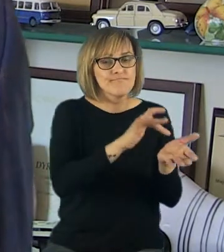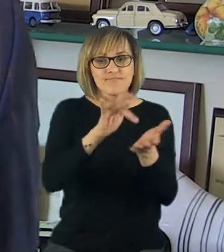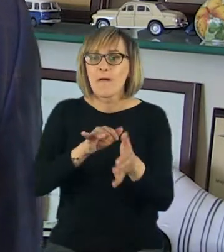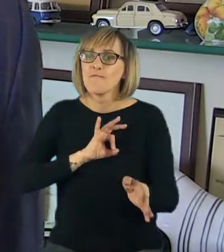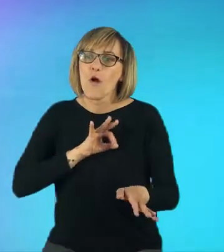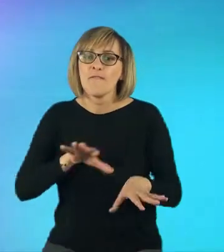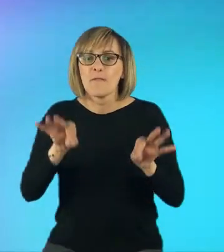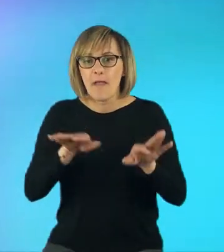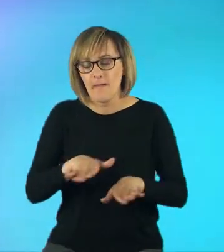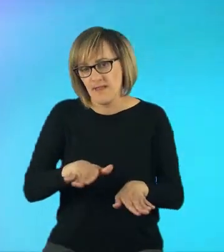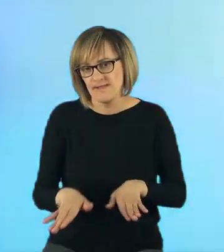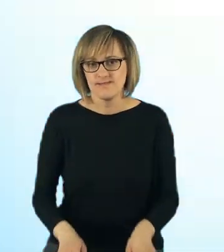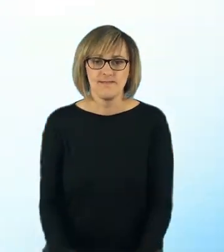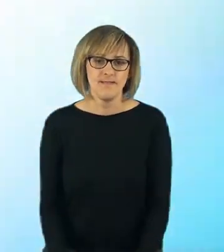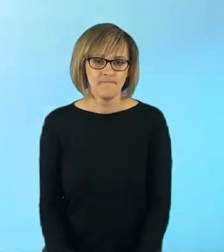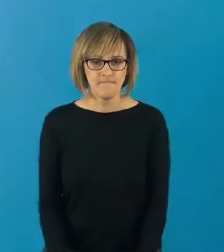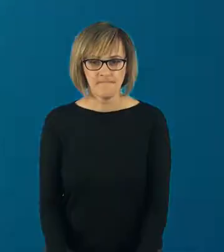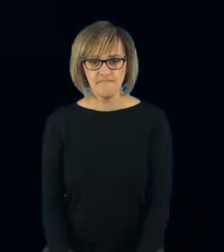wybrane miejsce.